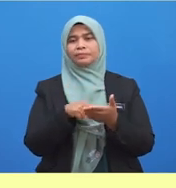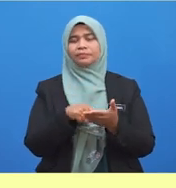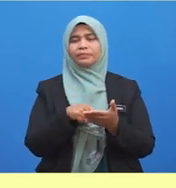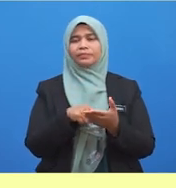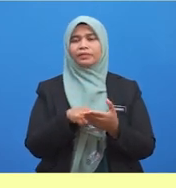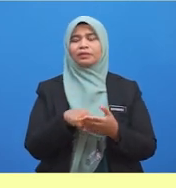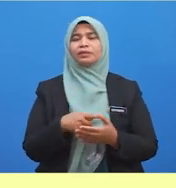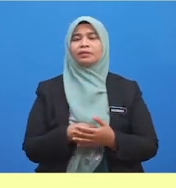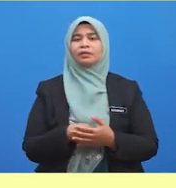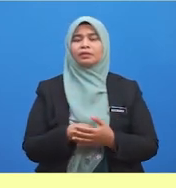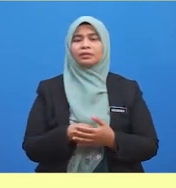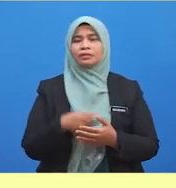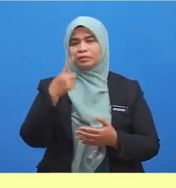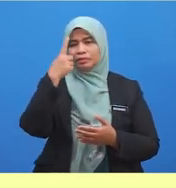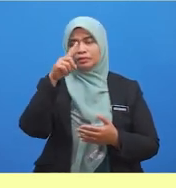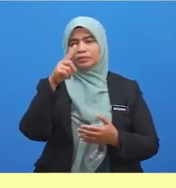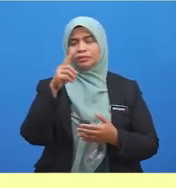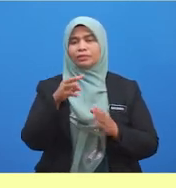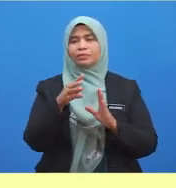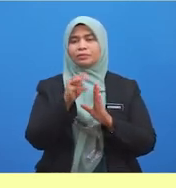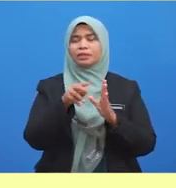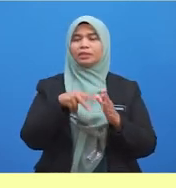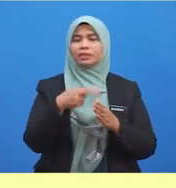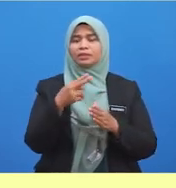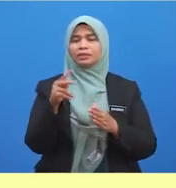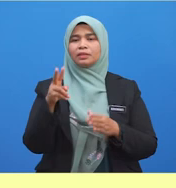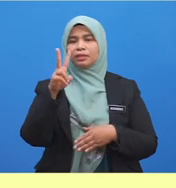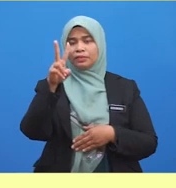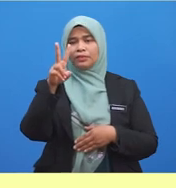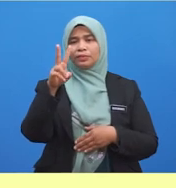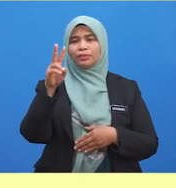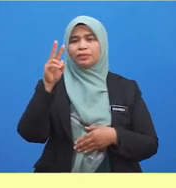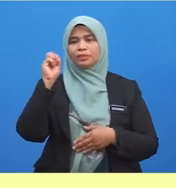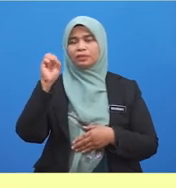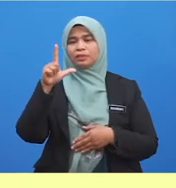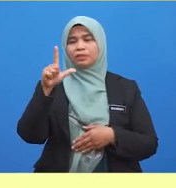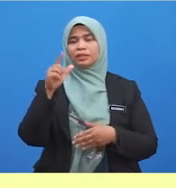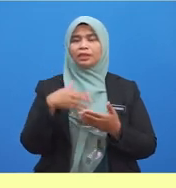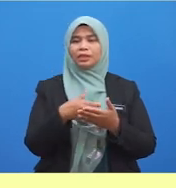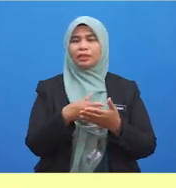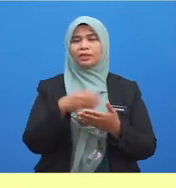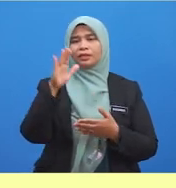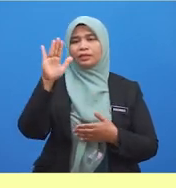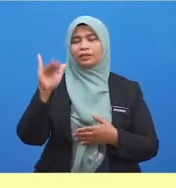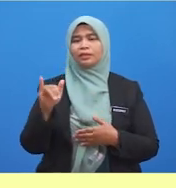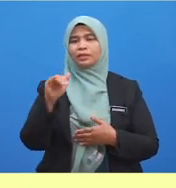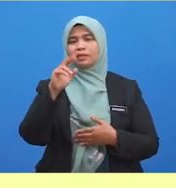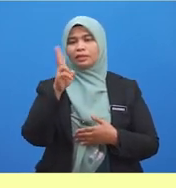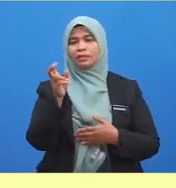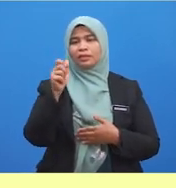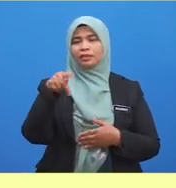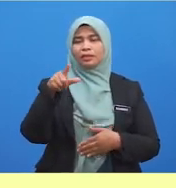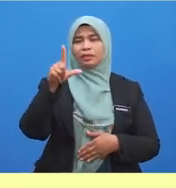Sitokinesis berlaku untuk menghasilkan dua sel anak yang haploid